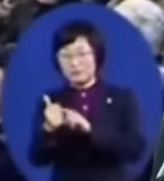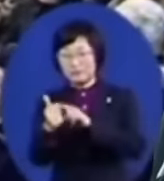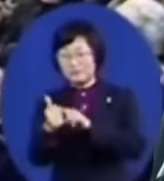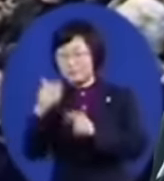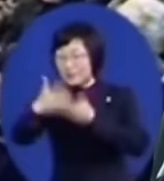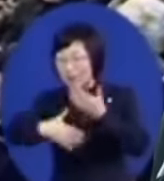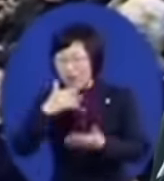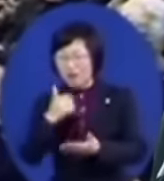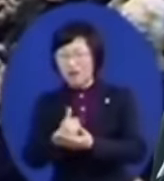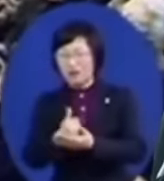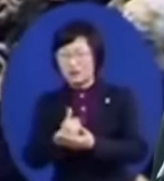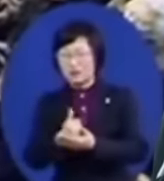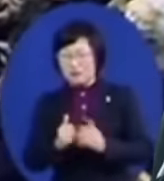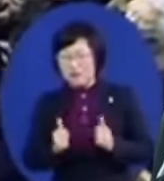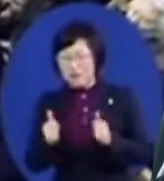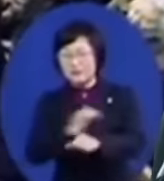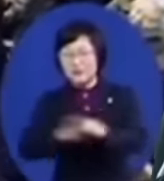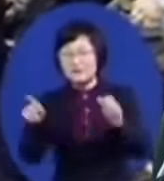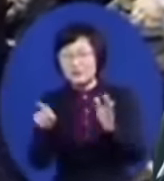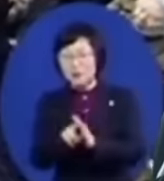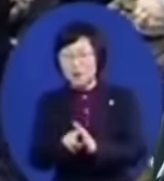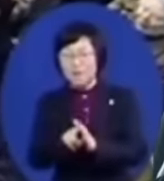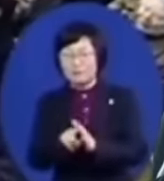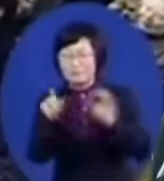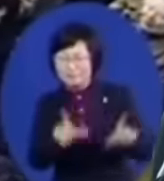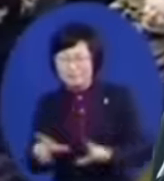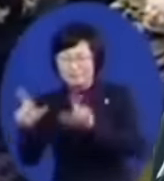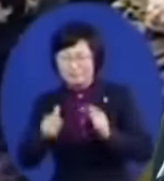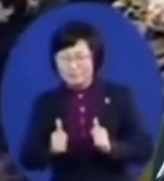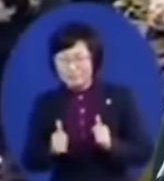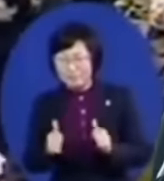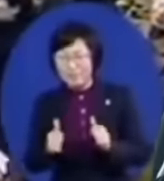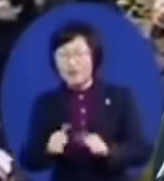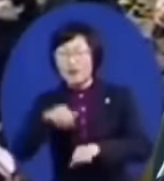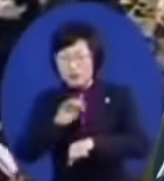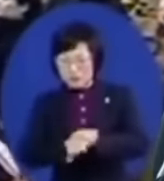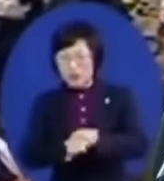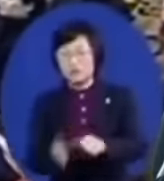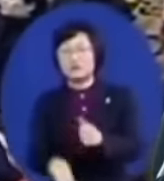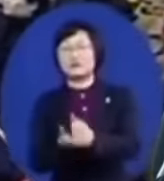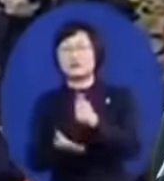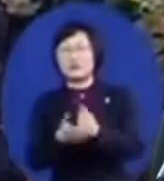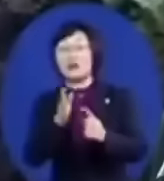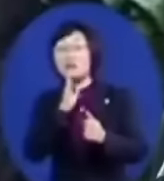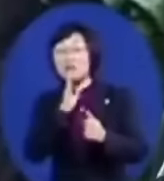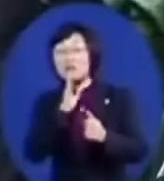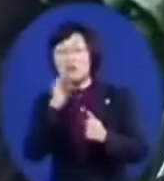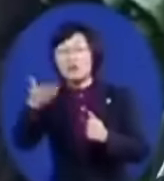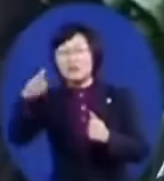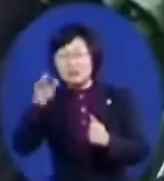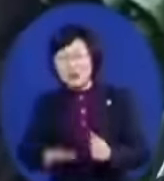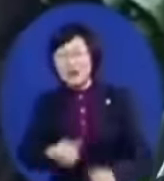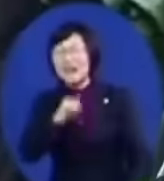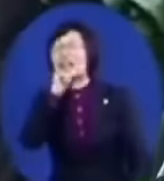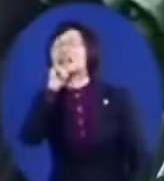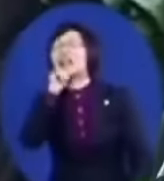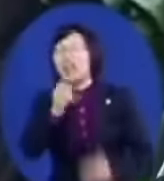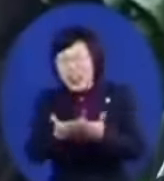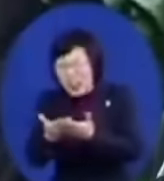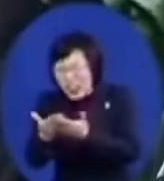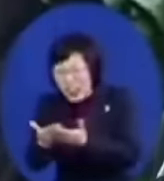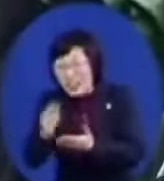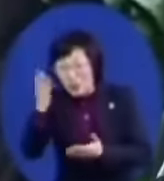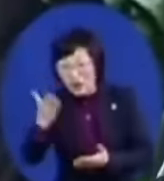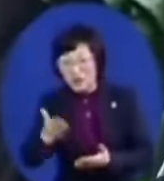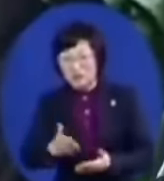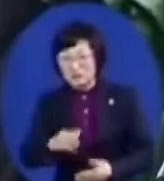하나님을 열심히 믿고 신앙생활을 충실히 한 것은 칭찬할 만하지만은 가난하고 거지가 되어야